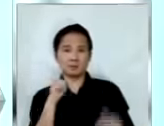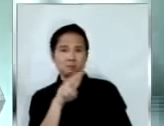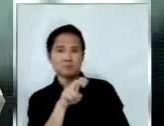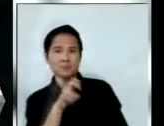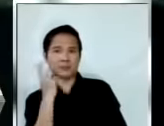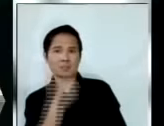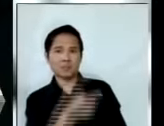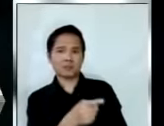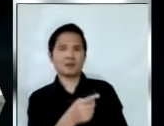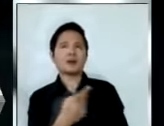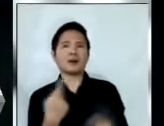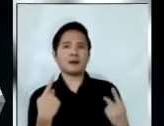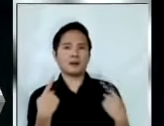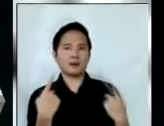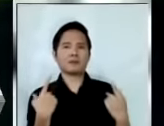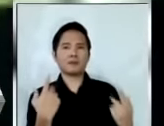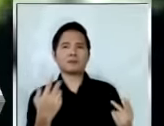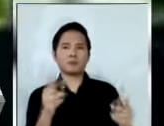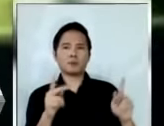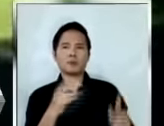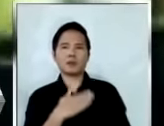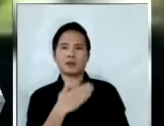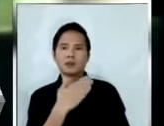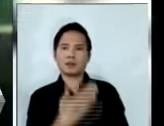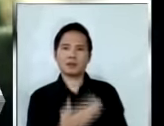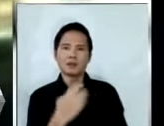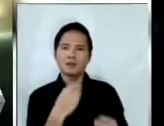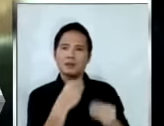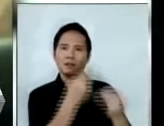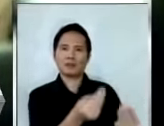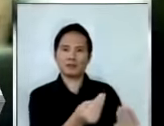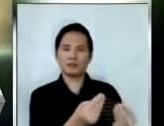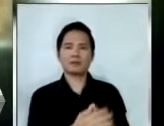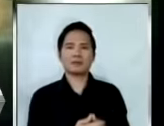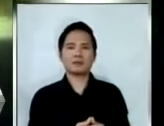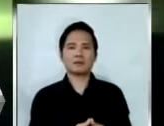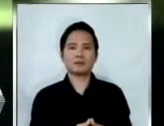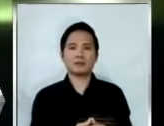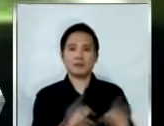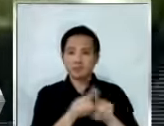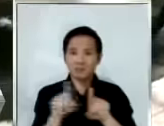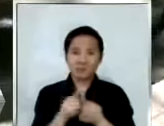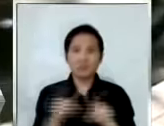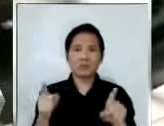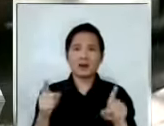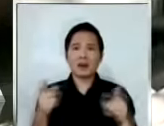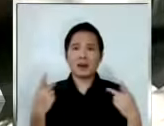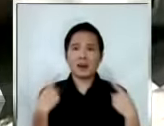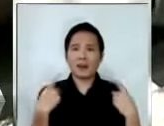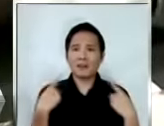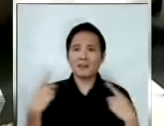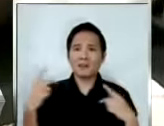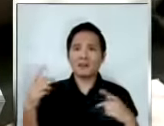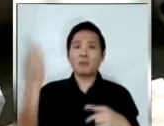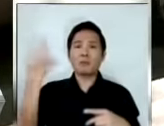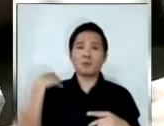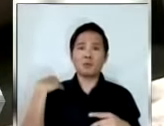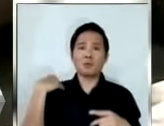ito kagabi kung saan halos mag-agawan sa ipinamimigay na karto ng mga narito para lang may mahigaan. Matapos mamigay ng